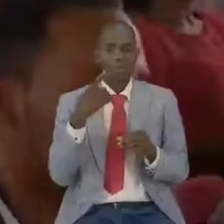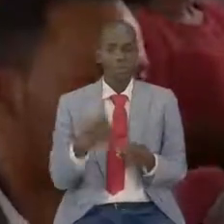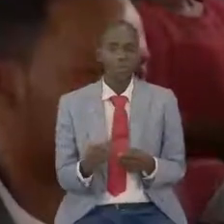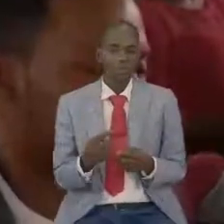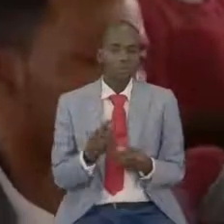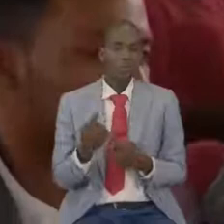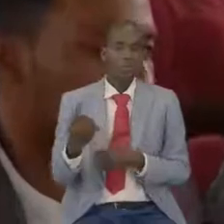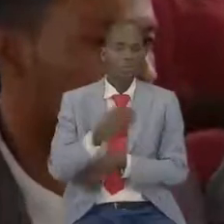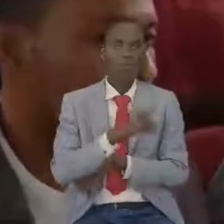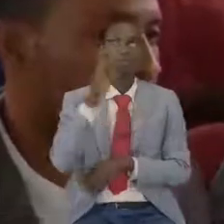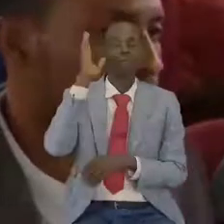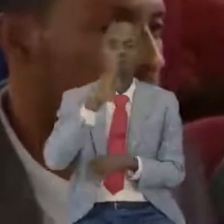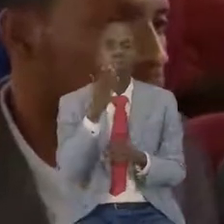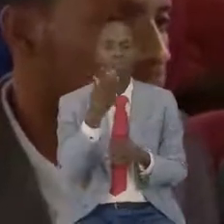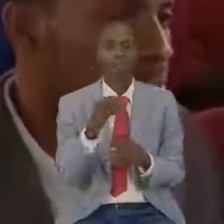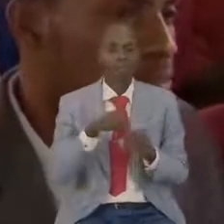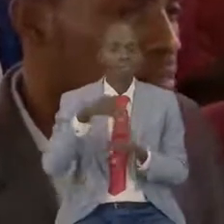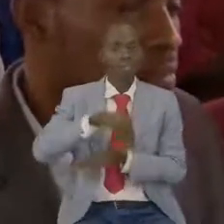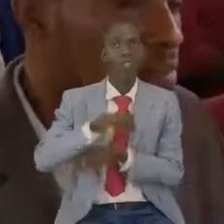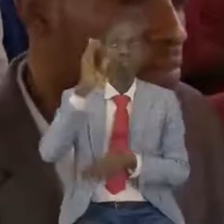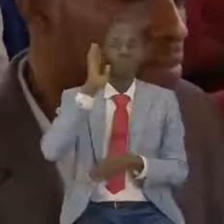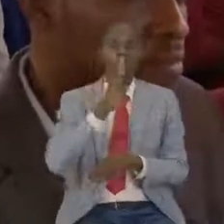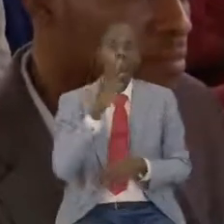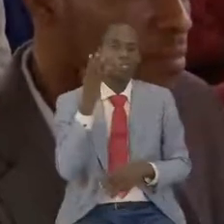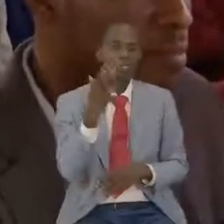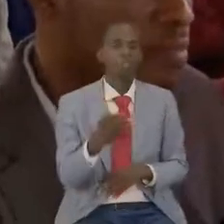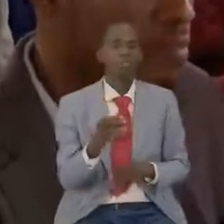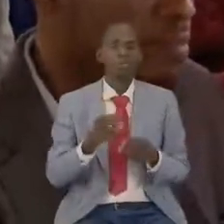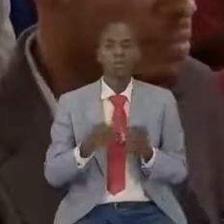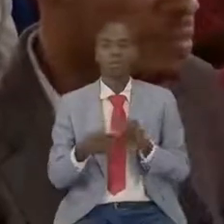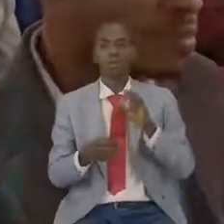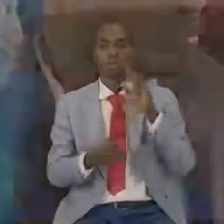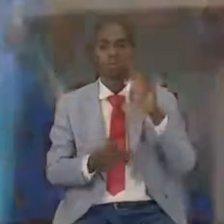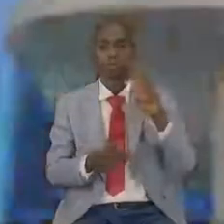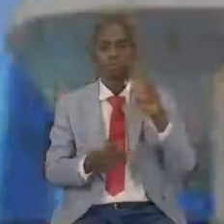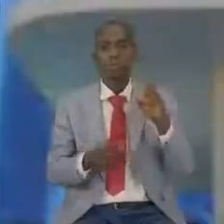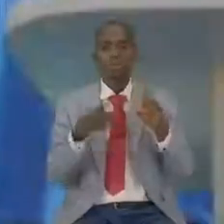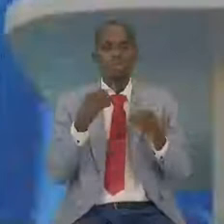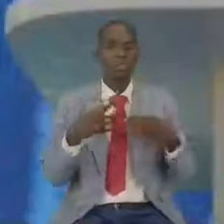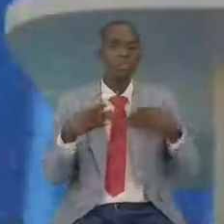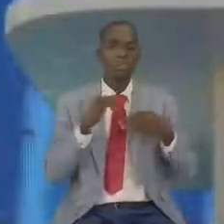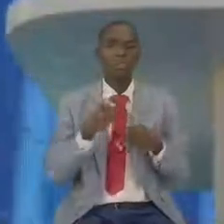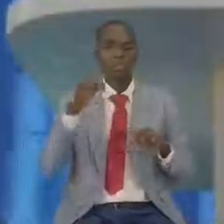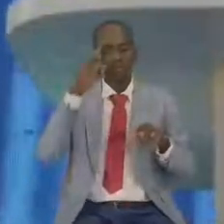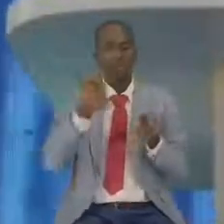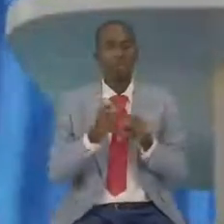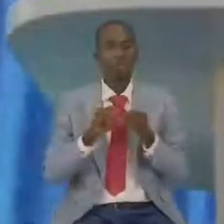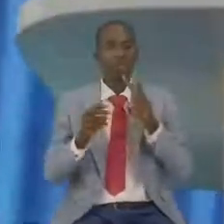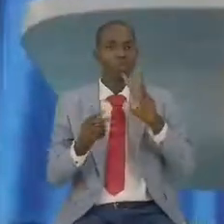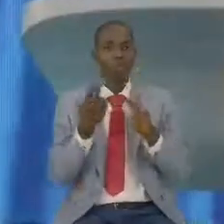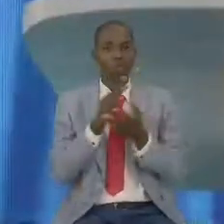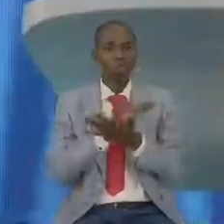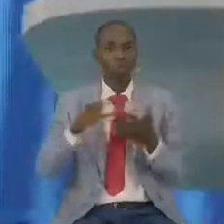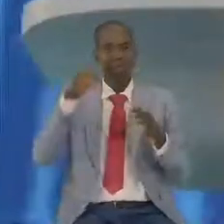Dans la journée, il sera là. Dans la nuit, il sera là. Premièrement, l'alliance de guérison. Deuxièmement, l'alliance,